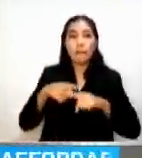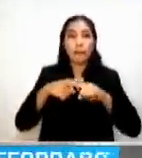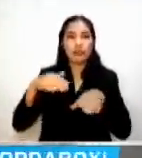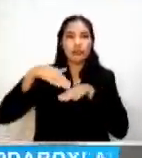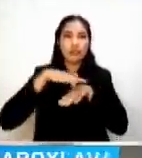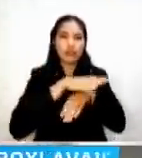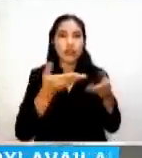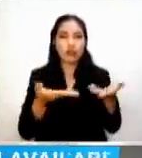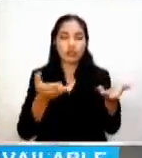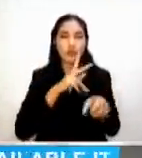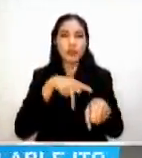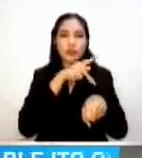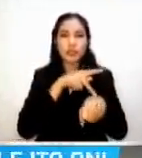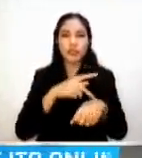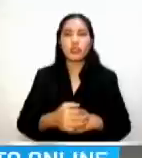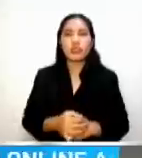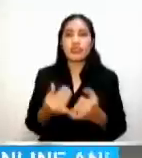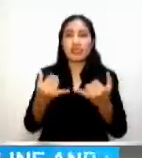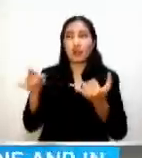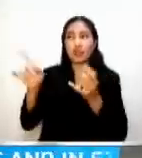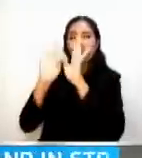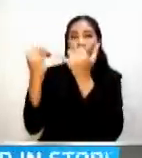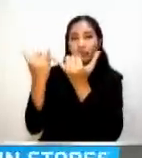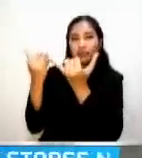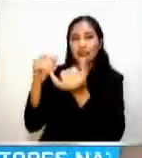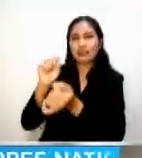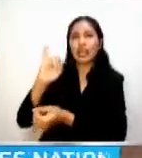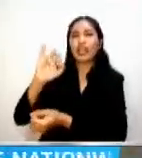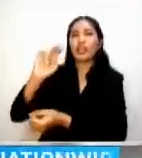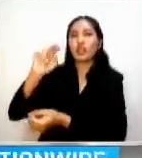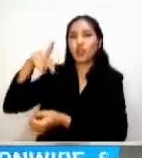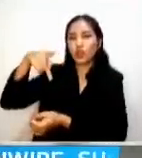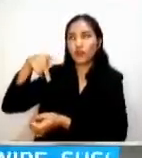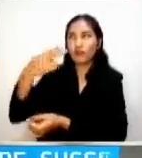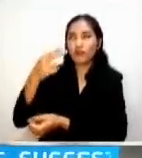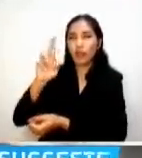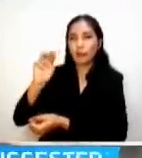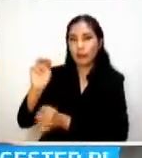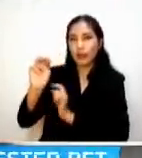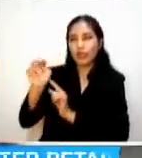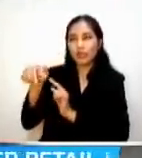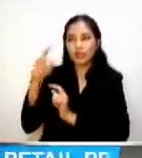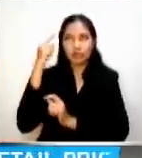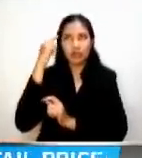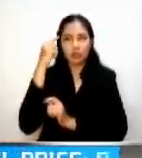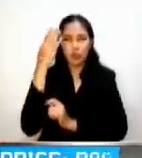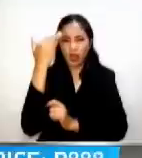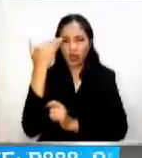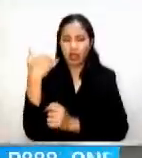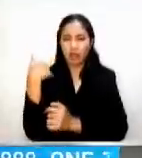ayaw tuloy pumasok ni Sinopharm. Iniisip ni Sinopharm, I have a whole world as a market. Ba't ako papasok dyan sa lugar na may